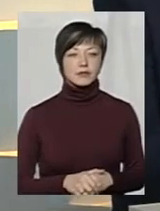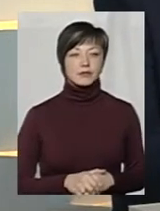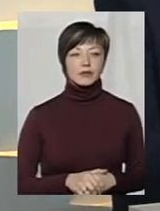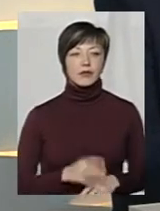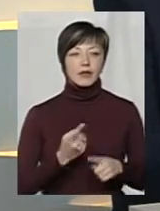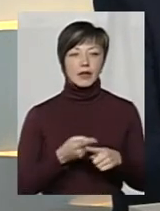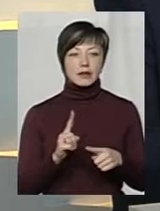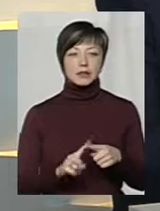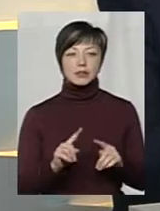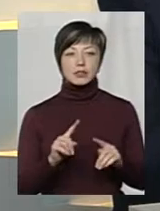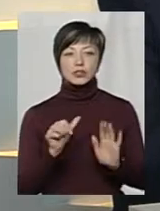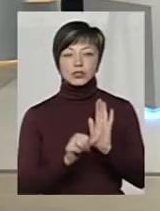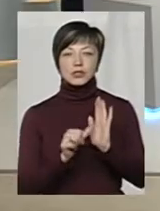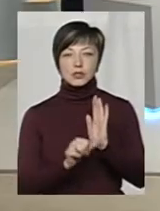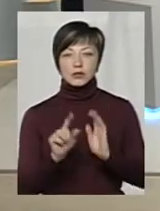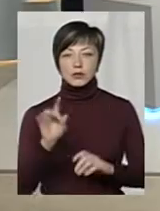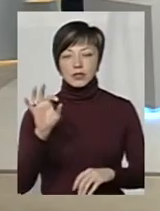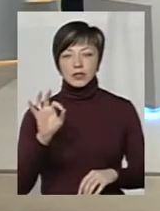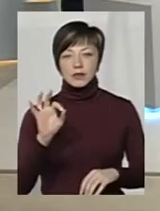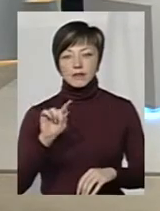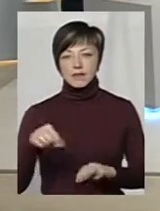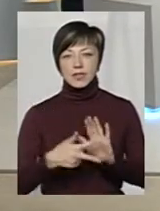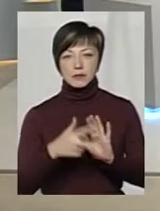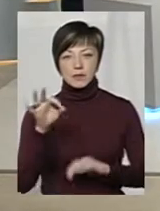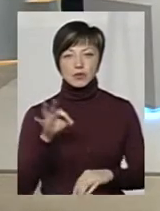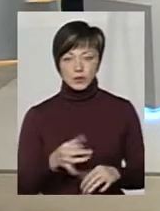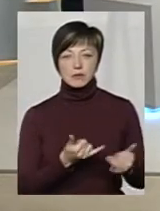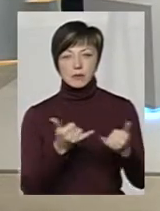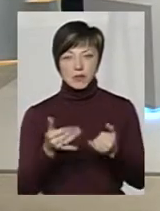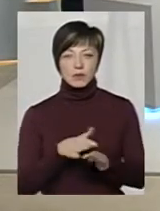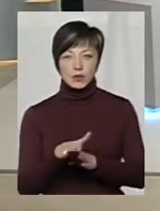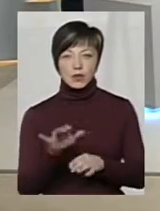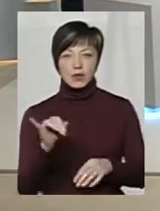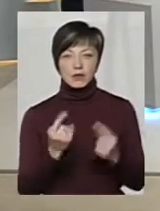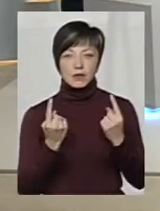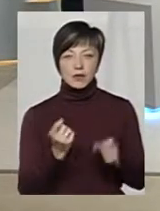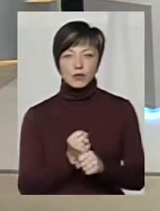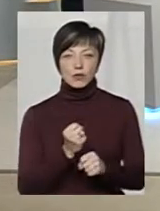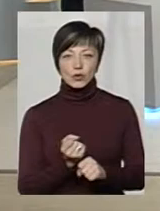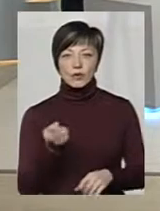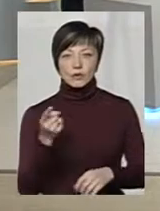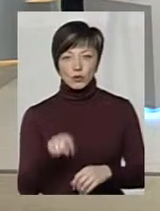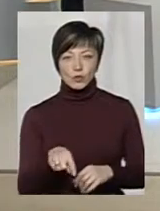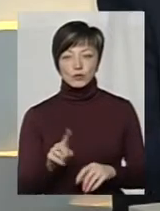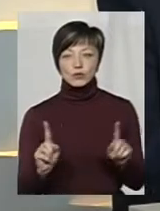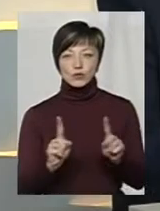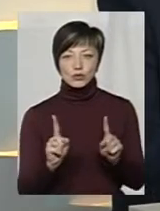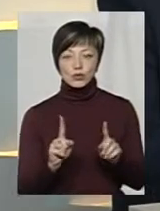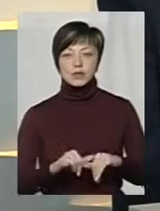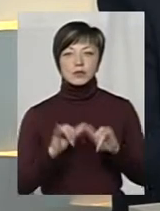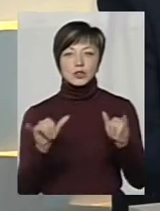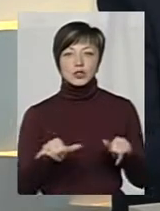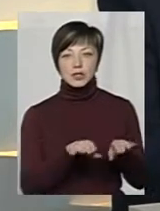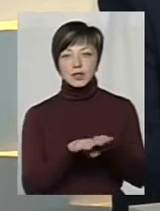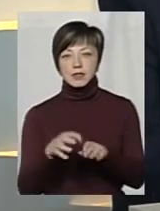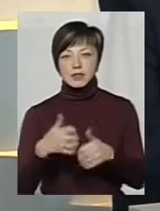це питома вага 61,8%. Безумовно, ми забезпечили виконання і велика робота в тому щодо збільшення